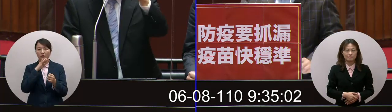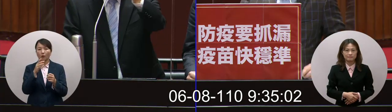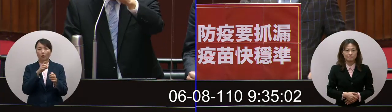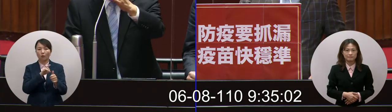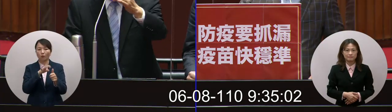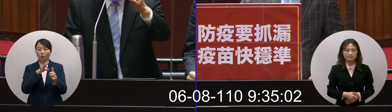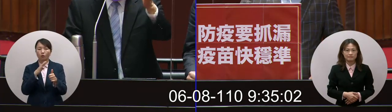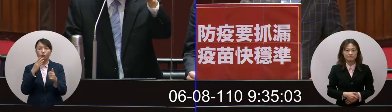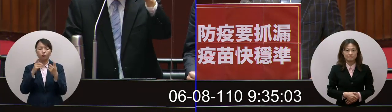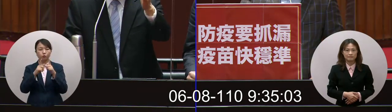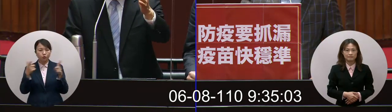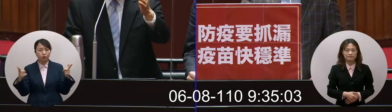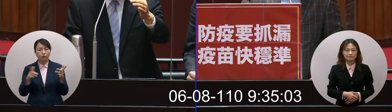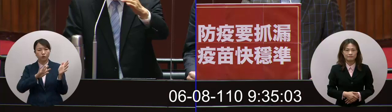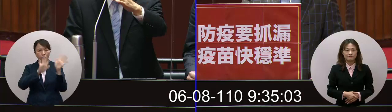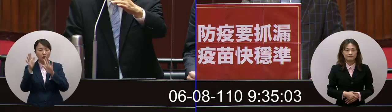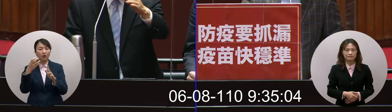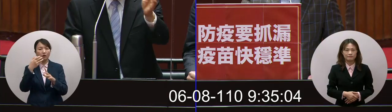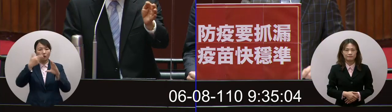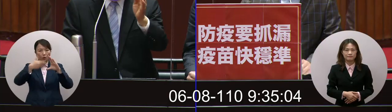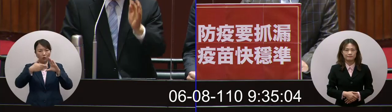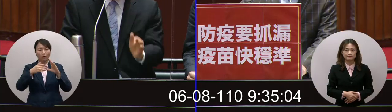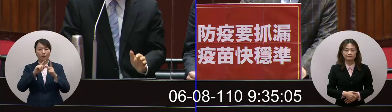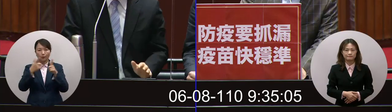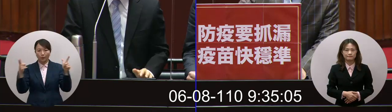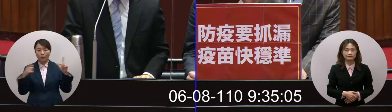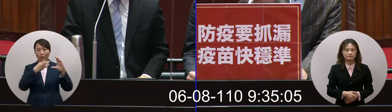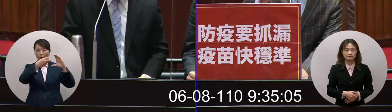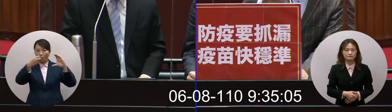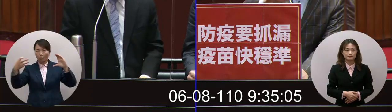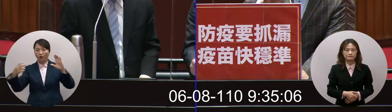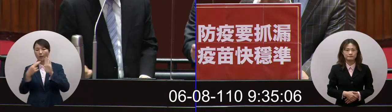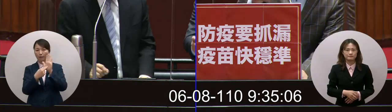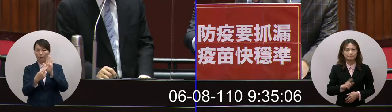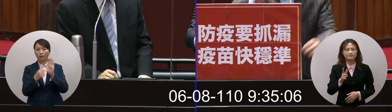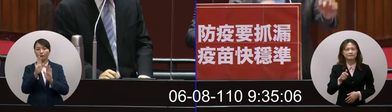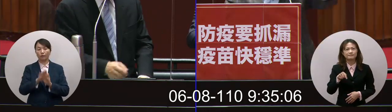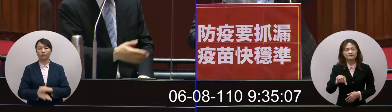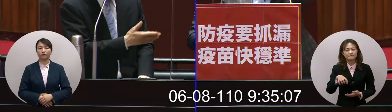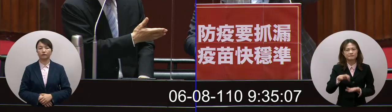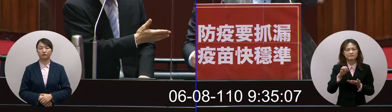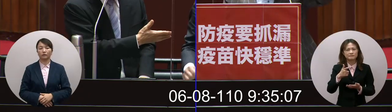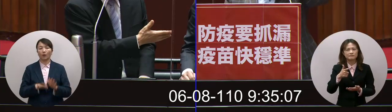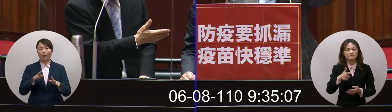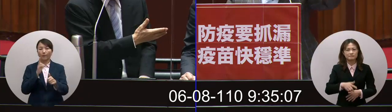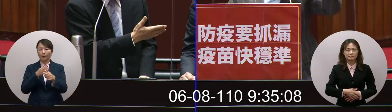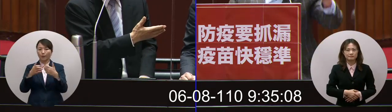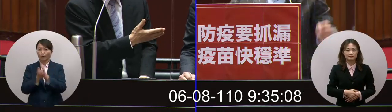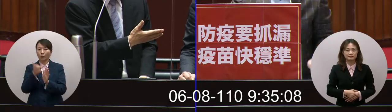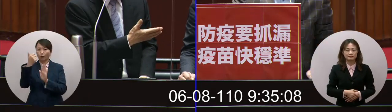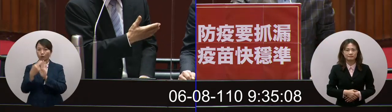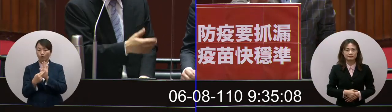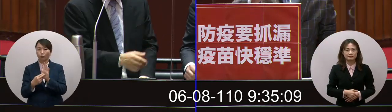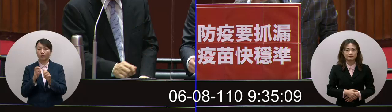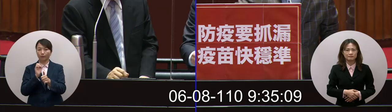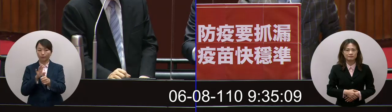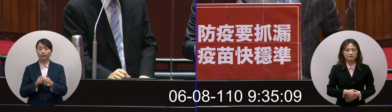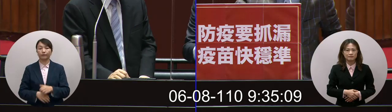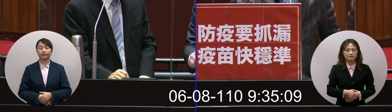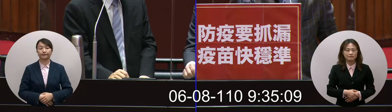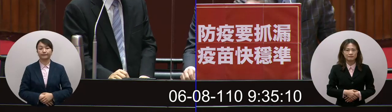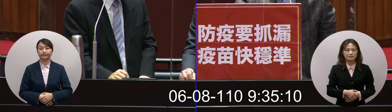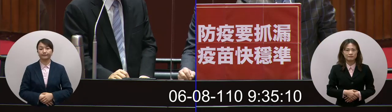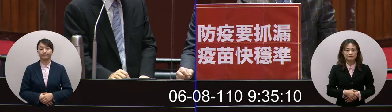过任何媒体。用跑马灯，用 鸡蛋来做。 哦，阿伯，我请部长 操作了， 跟你说明一